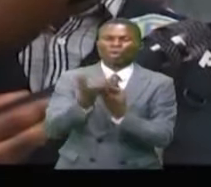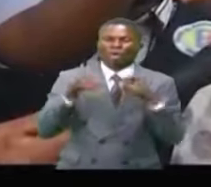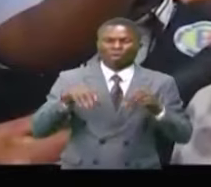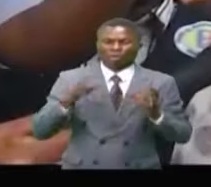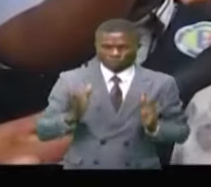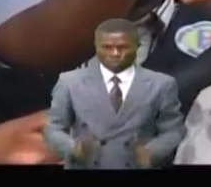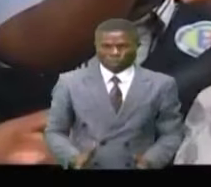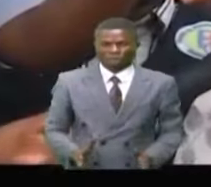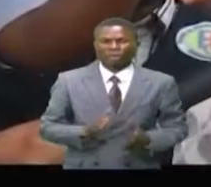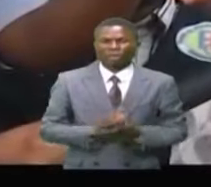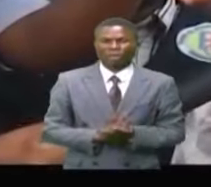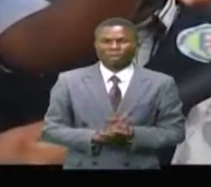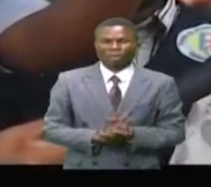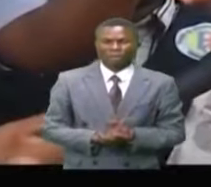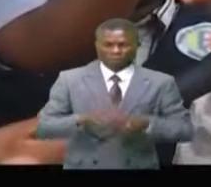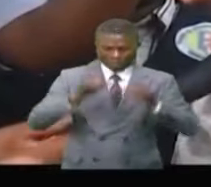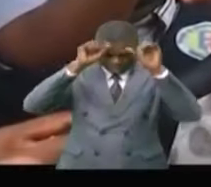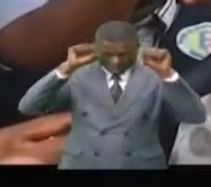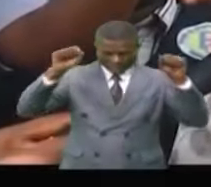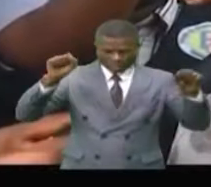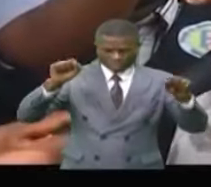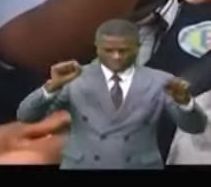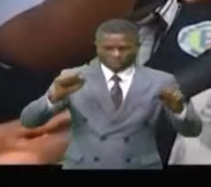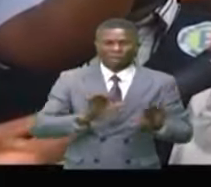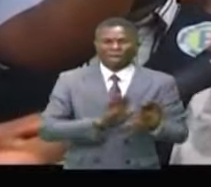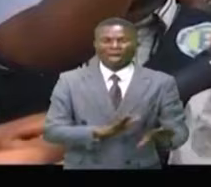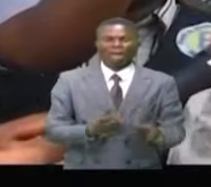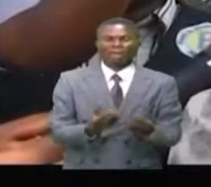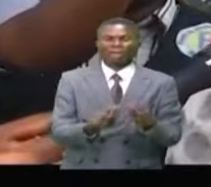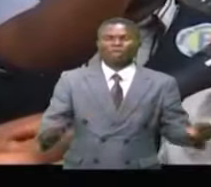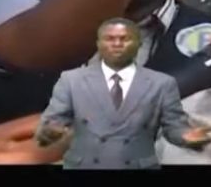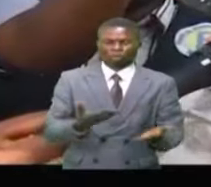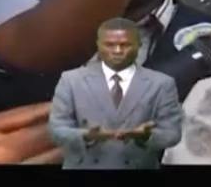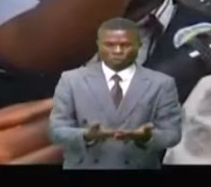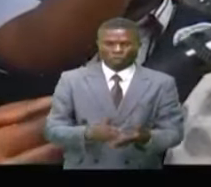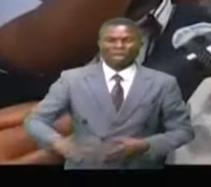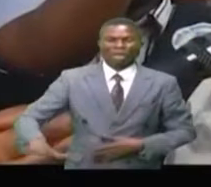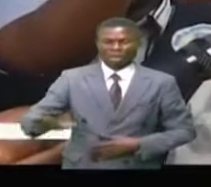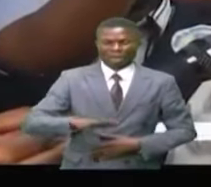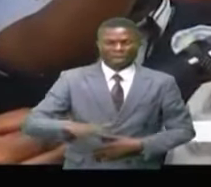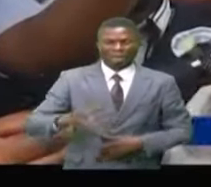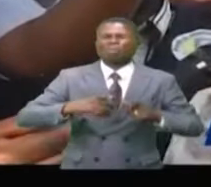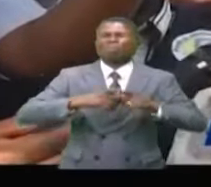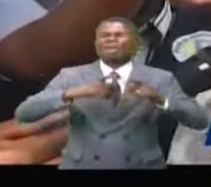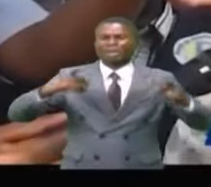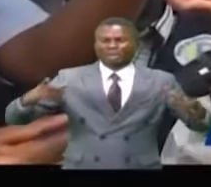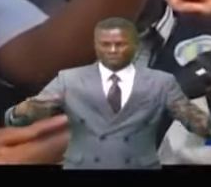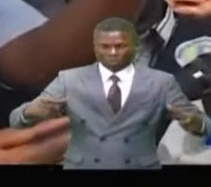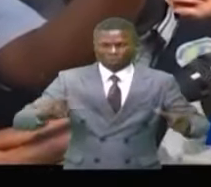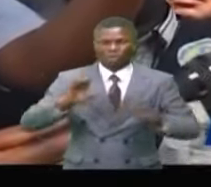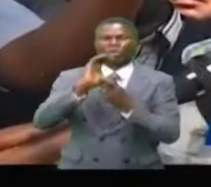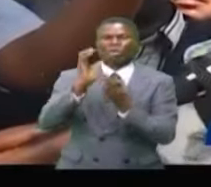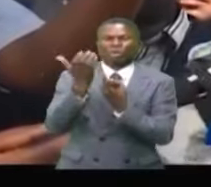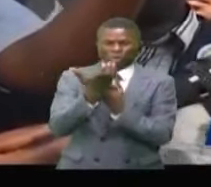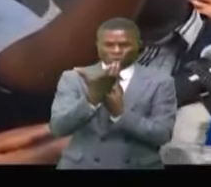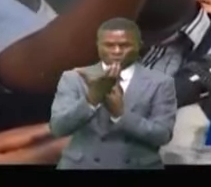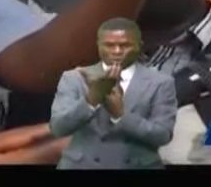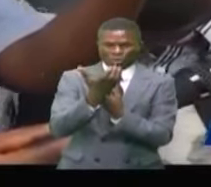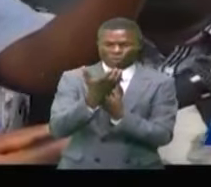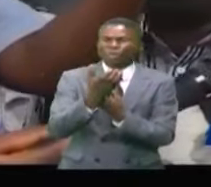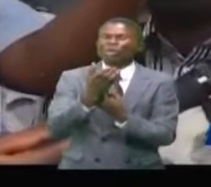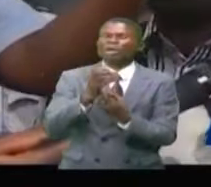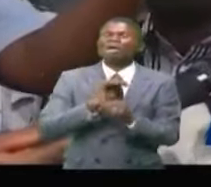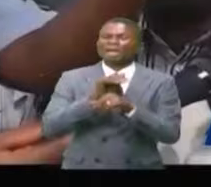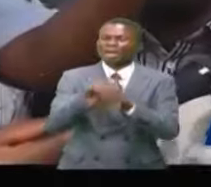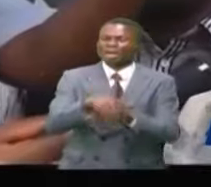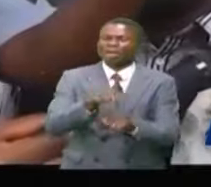congolaise. Le président attend des résultats. Ce pays est un pays qui est immense et la culture peut générer beaucoup,